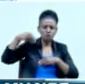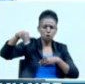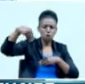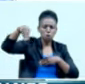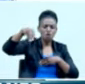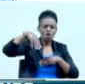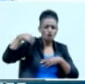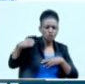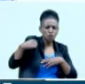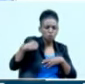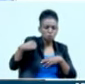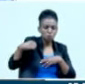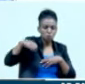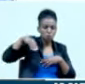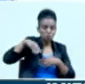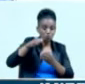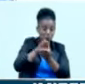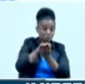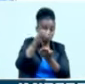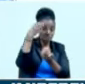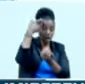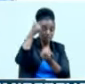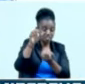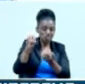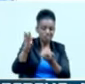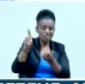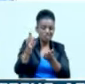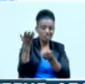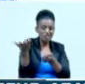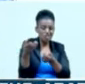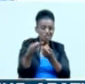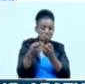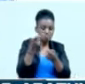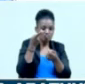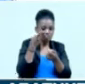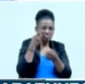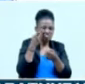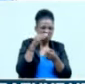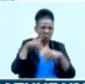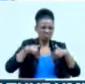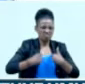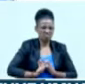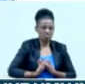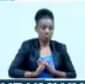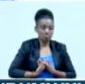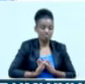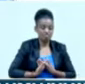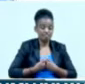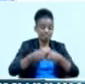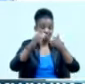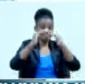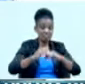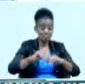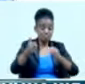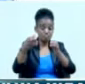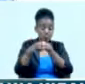mu ishakoshi. Abo bantu rero arabizi ko COVID hari, ariko urumva ko bisha naho bisa naho yarambiwe. Hari ikindi rero cyiciro